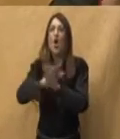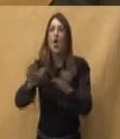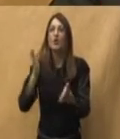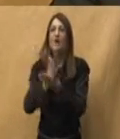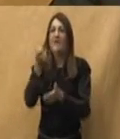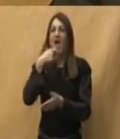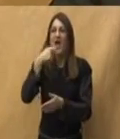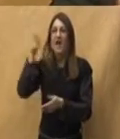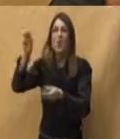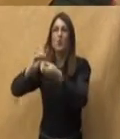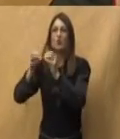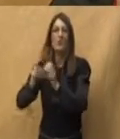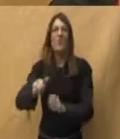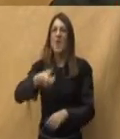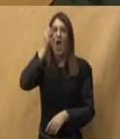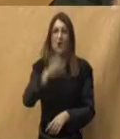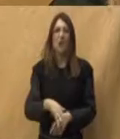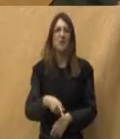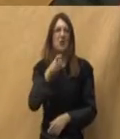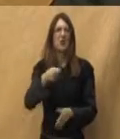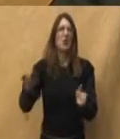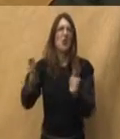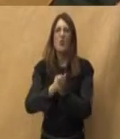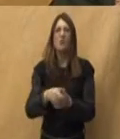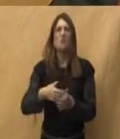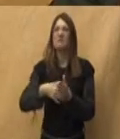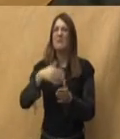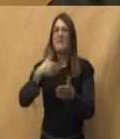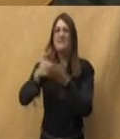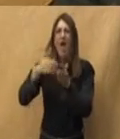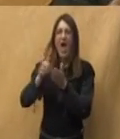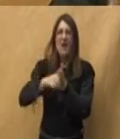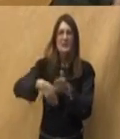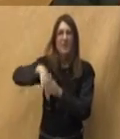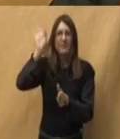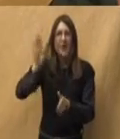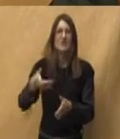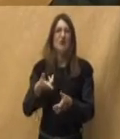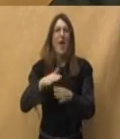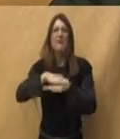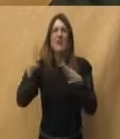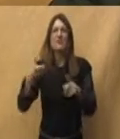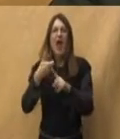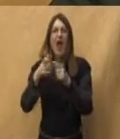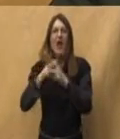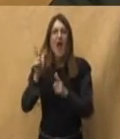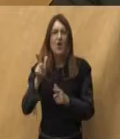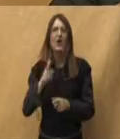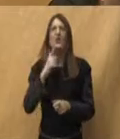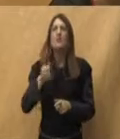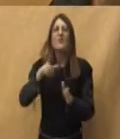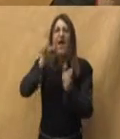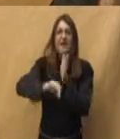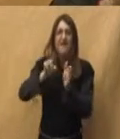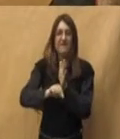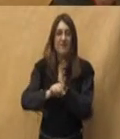najgora varijanta. Zašto? Kupuje se bilo šta. Kupuje se premasno, kupuje se prekalorično, kupuje se ono što je najjeftinije.